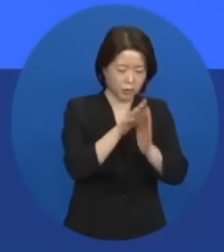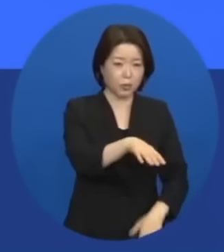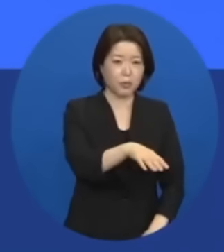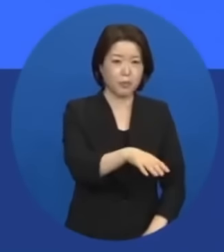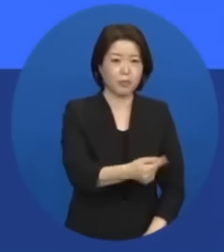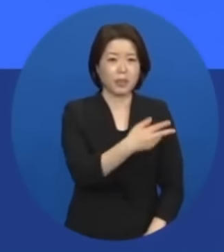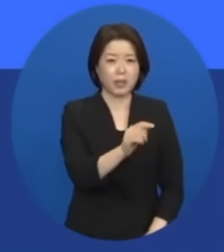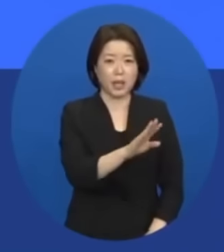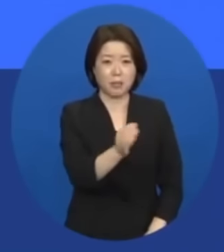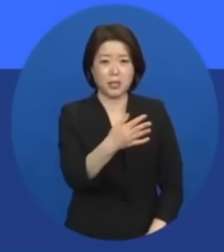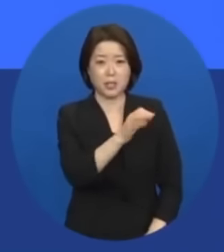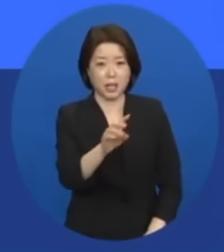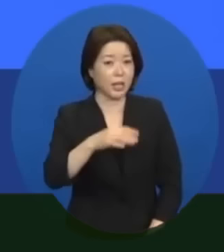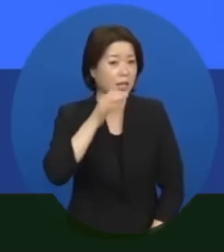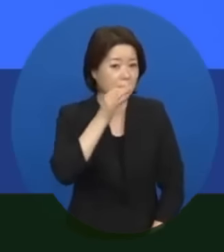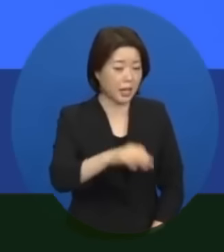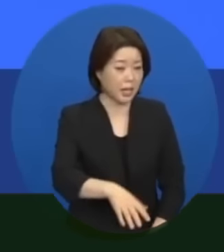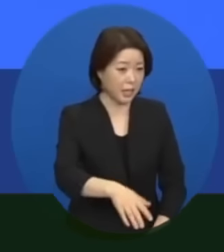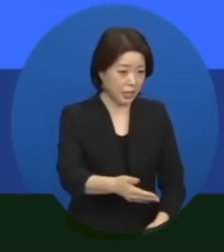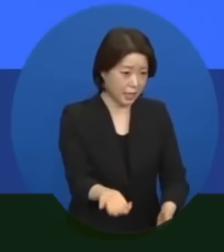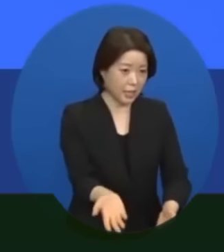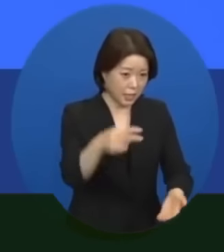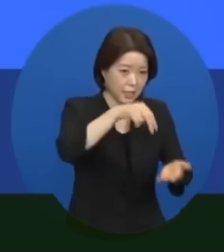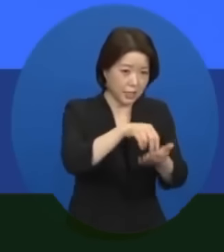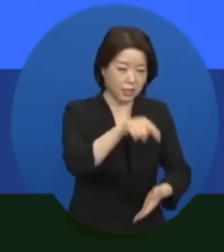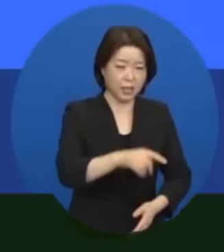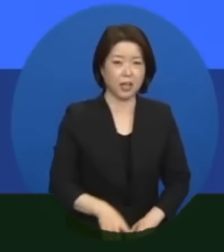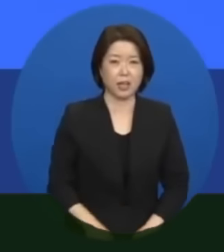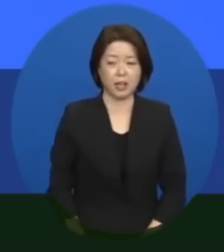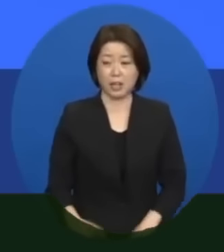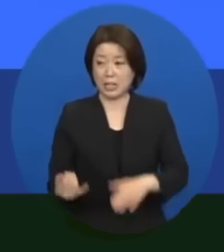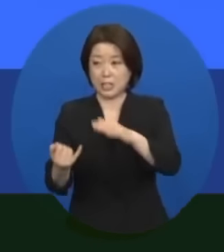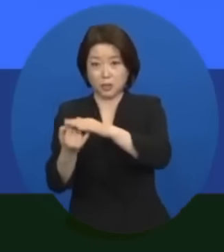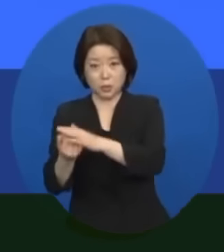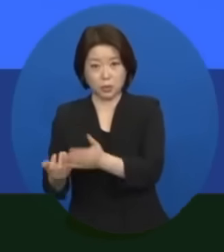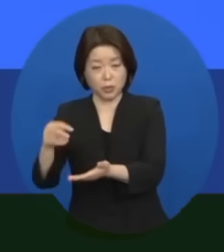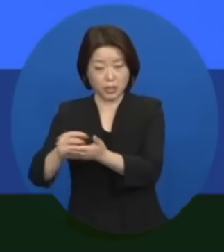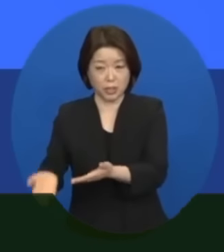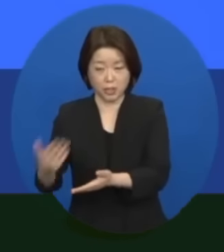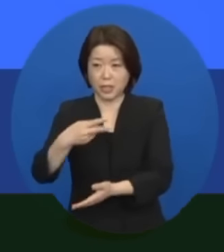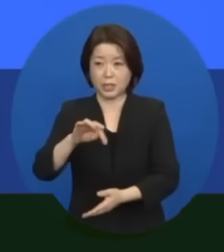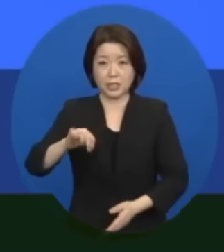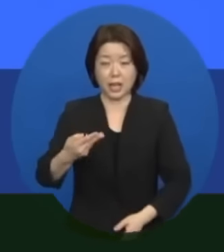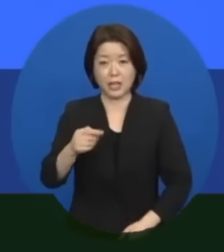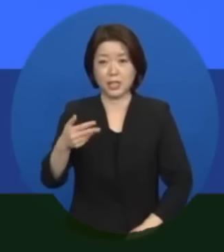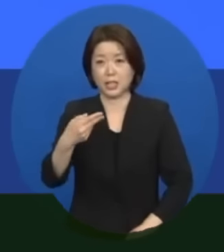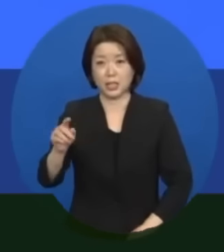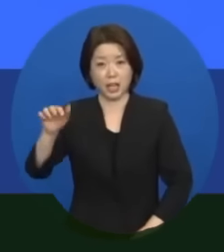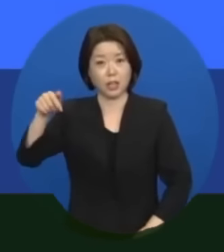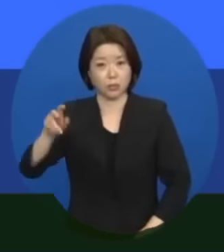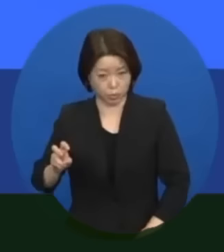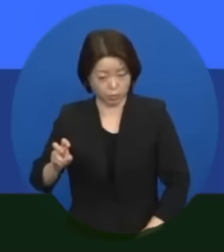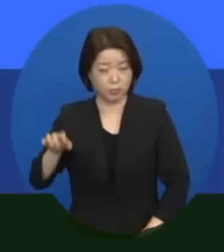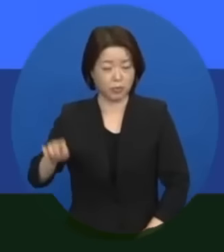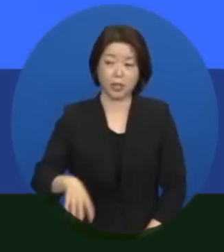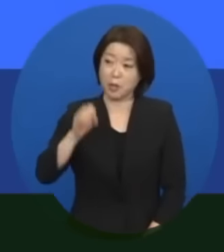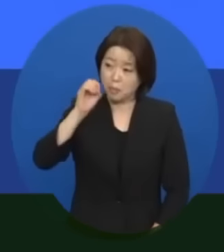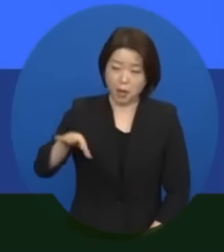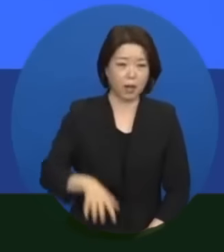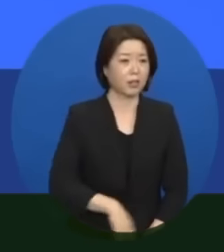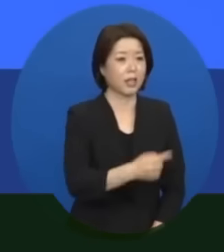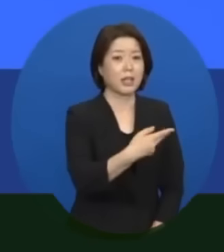다비다야 일어나라 자 아까는 소녀야 일어나라이 달리다 구미 있잖아요 다비다야 일어나라